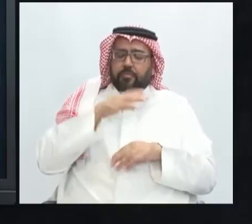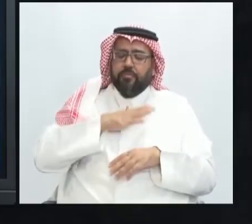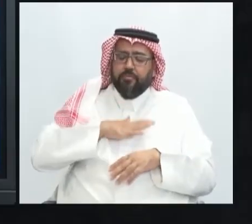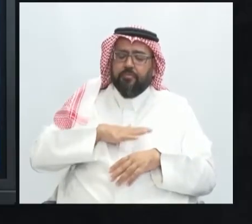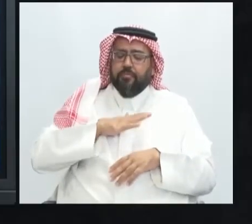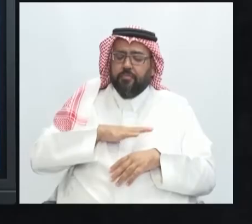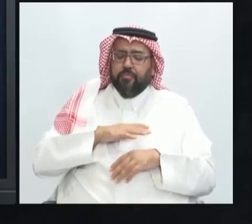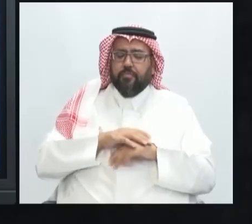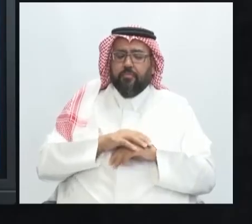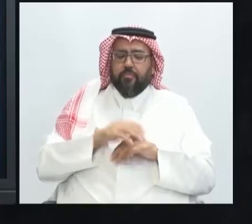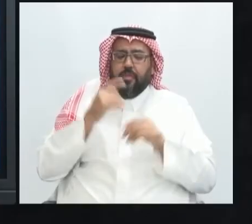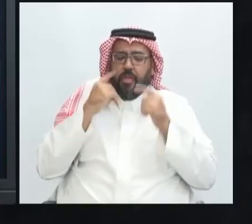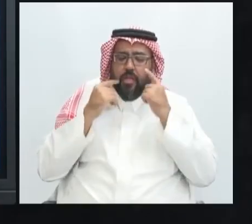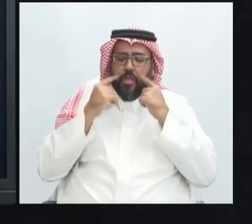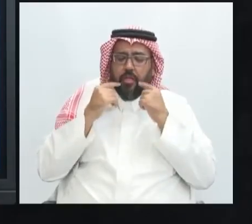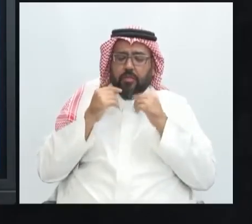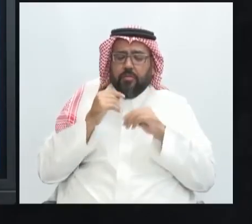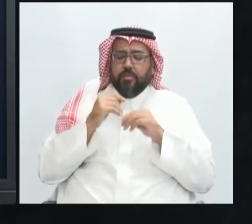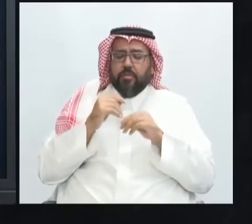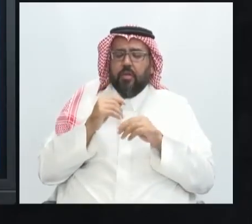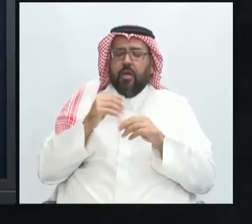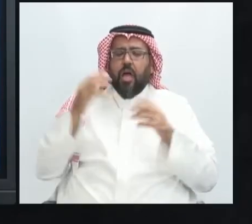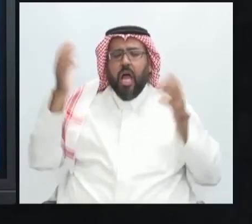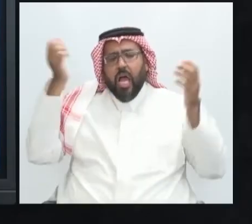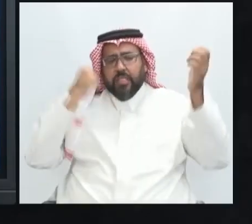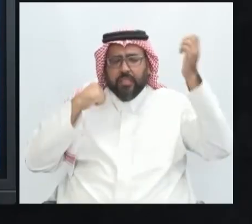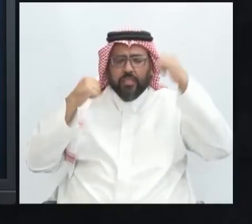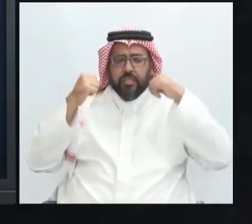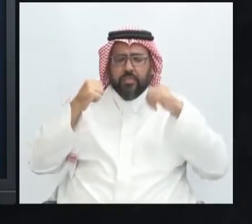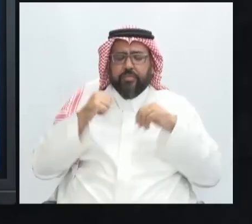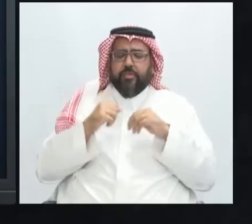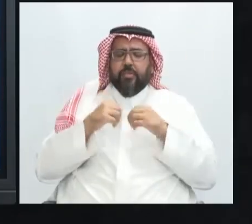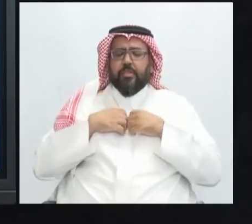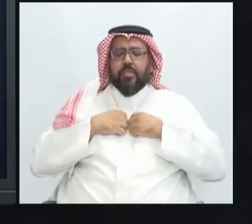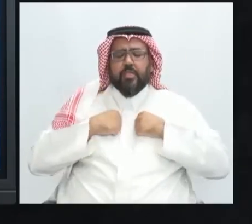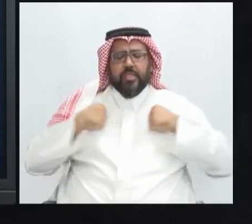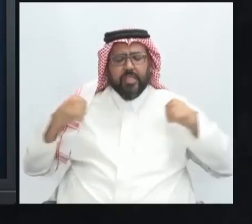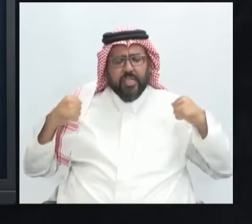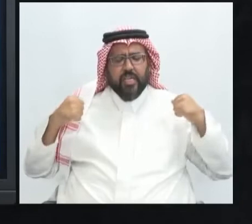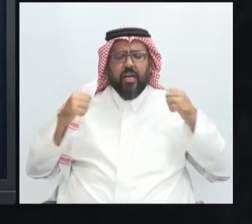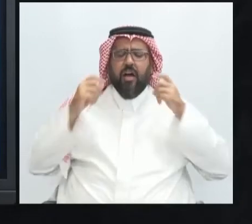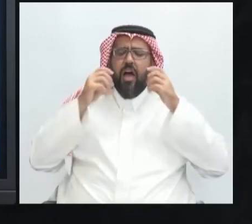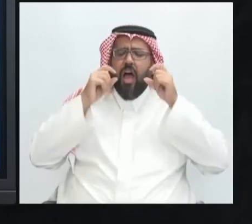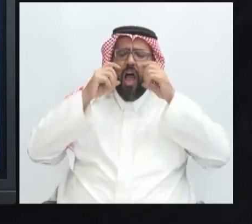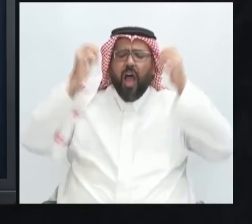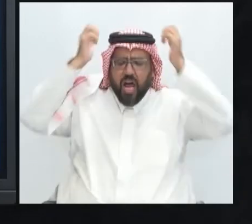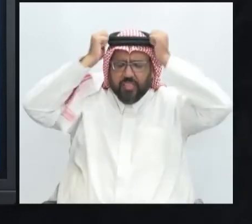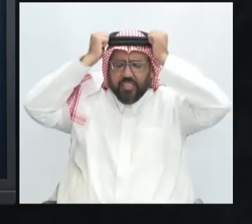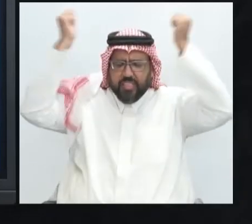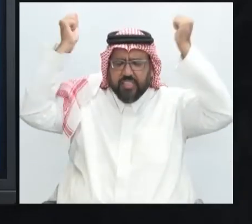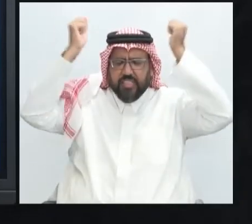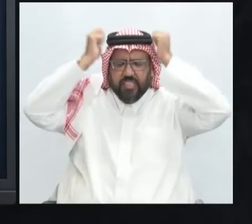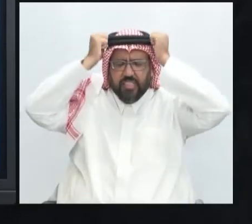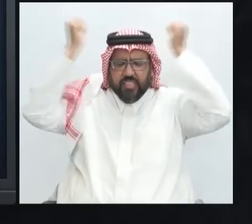ويباع له ان يبكي لكن من دون تسخط وجزع وشقلي الجيوب ولطم